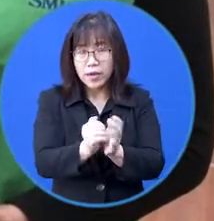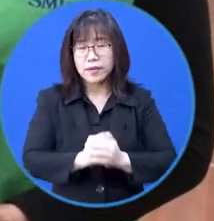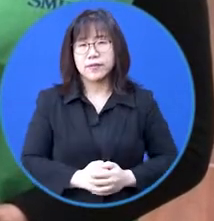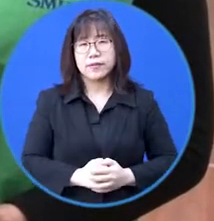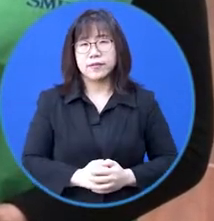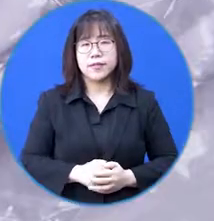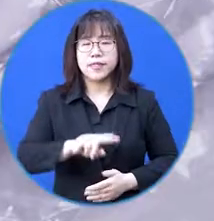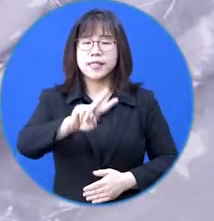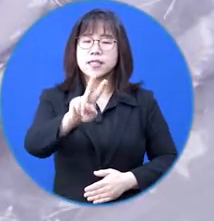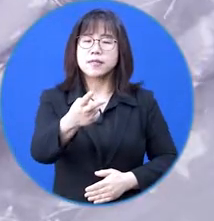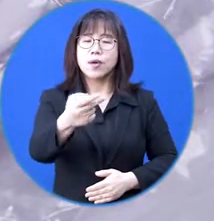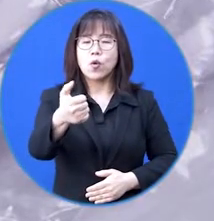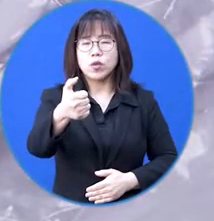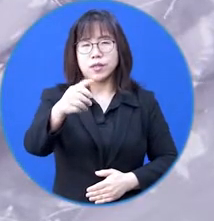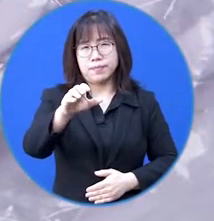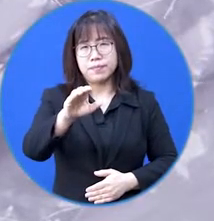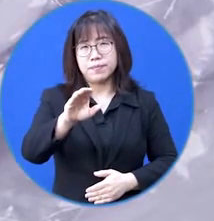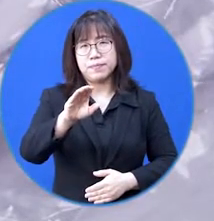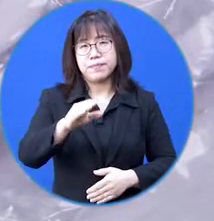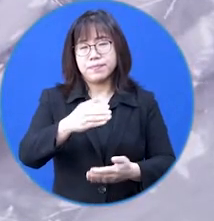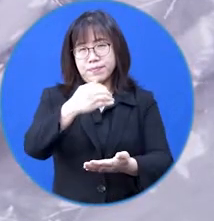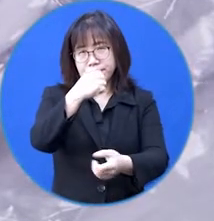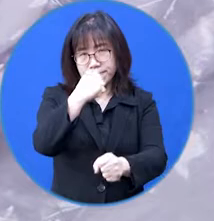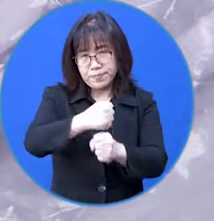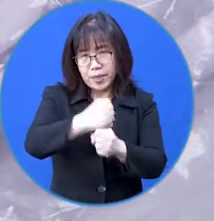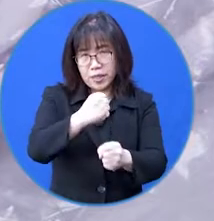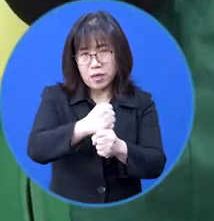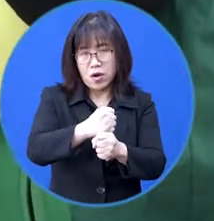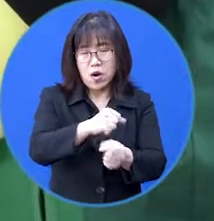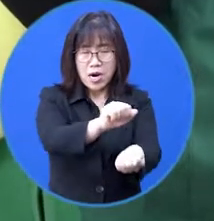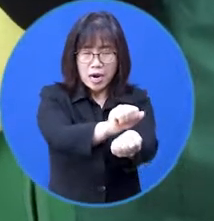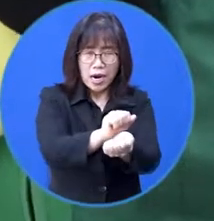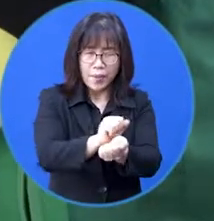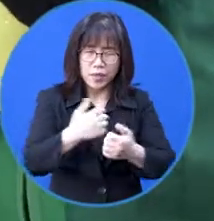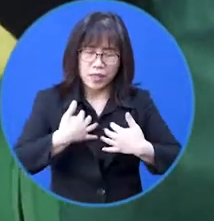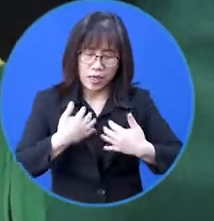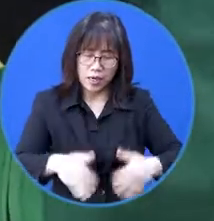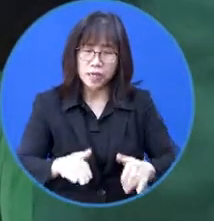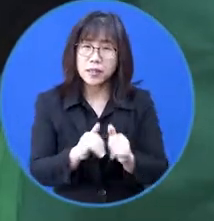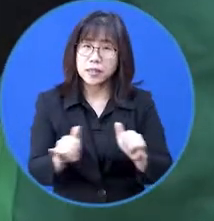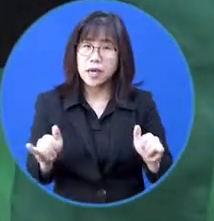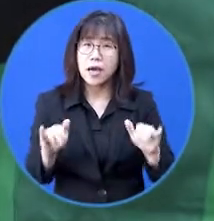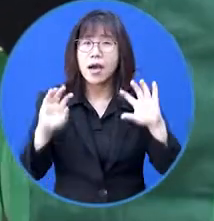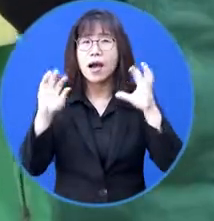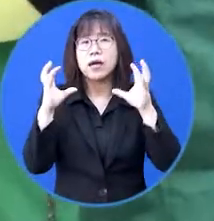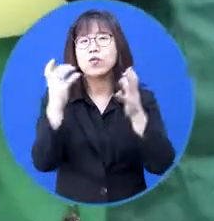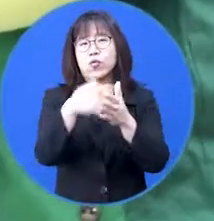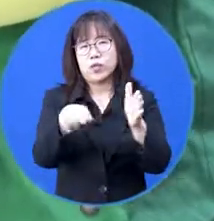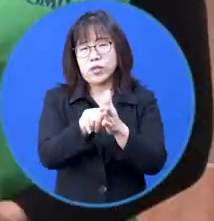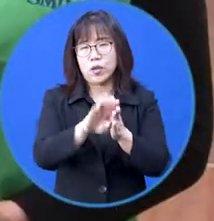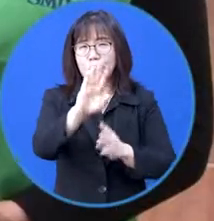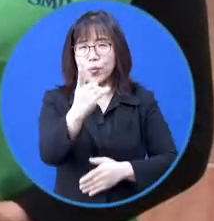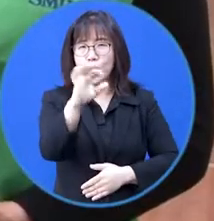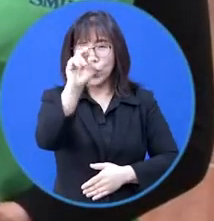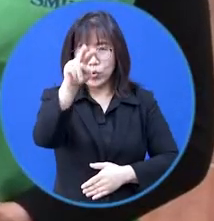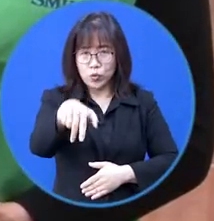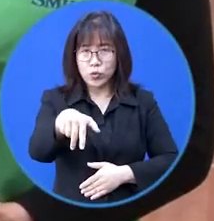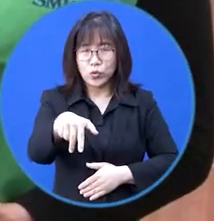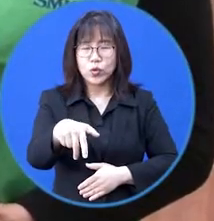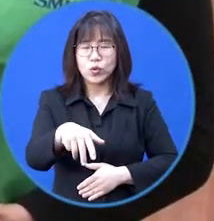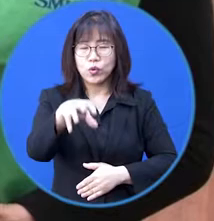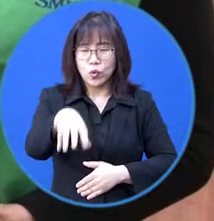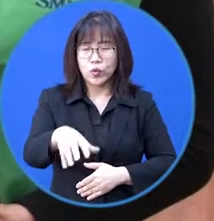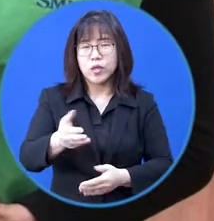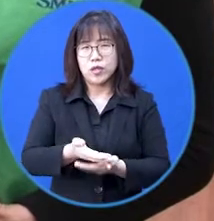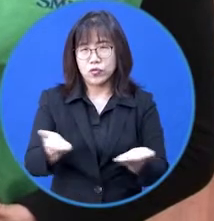마스크 250매를 제작해 면역력이 약해 감염에 취약한 어린이들 안전을 위해 보육시설에